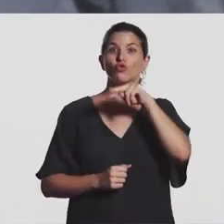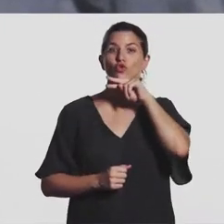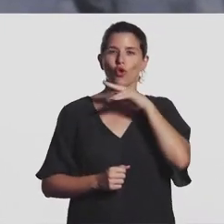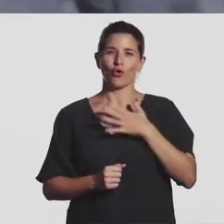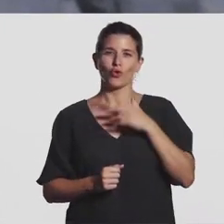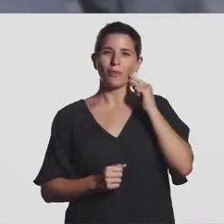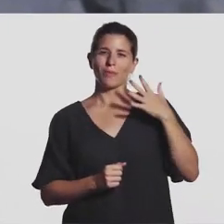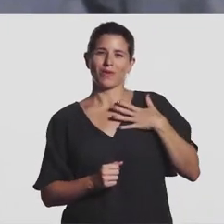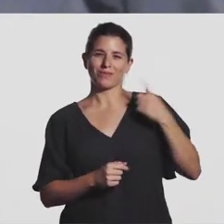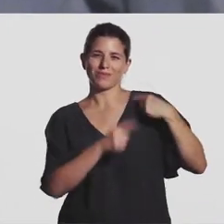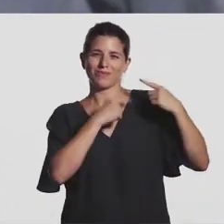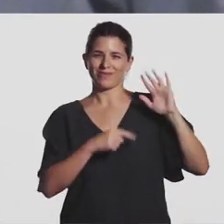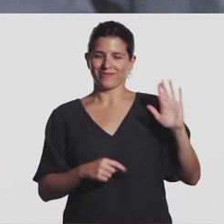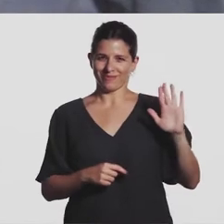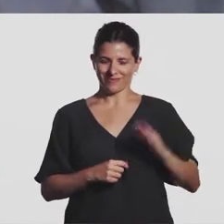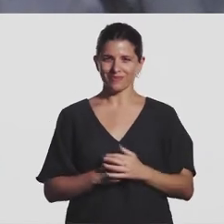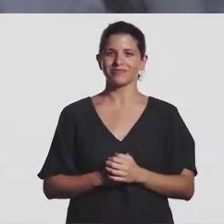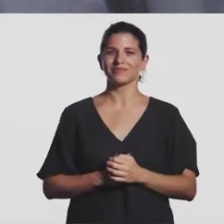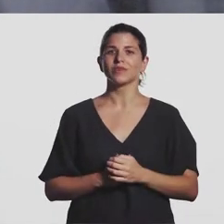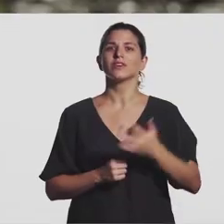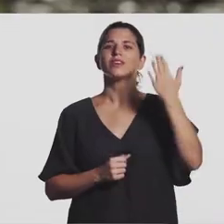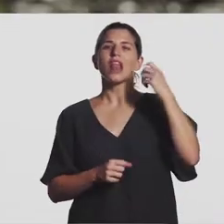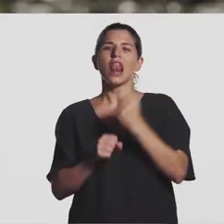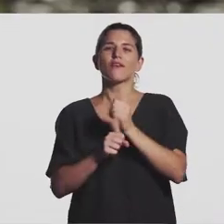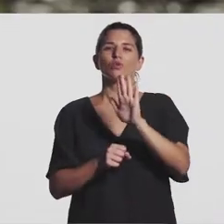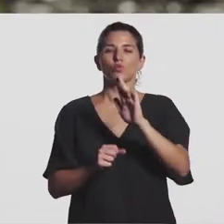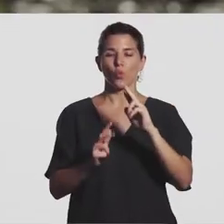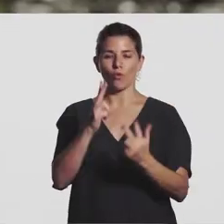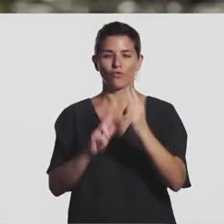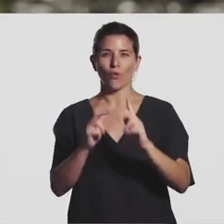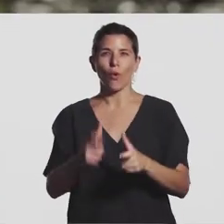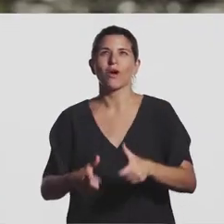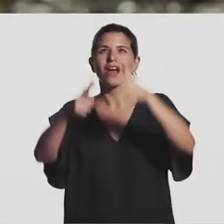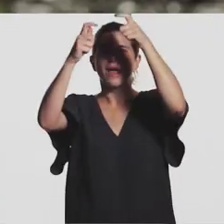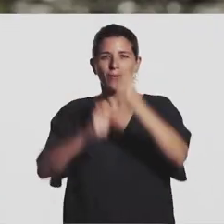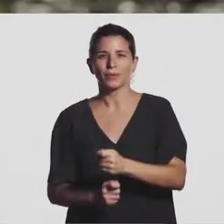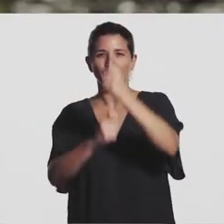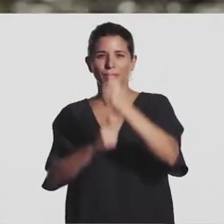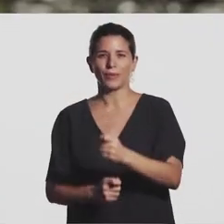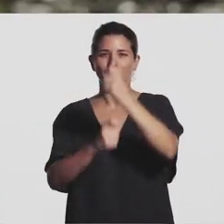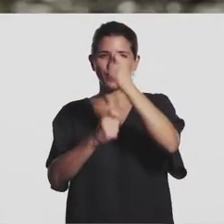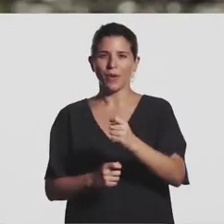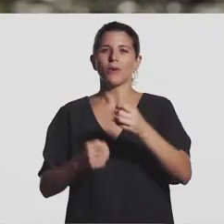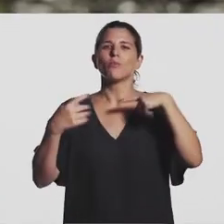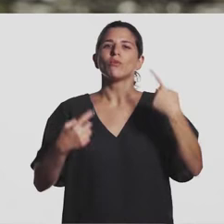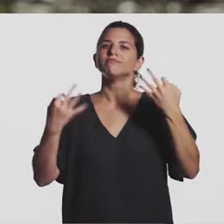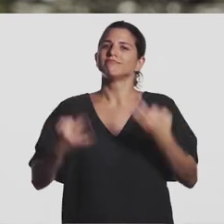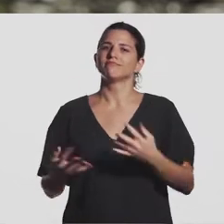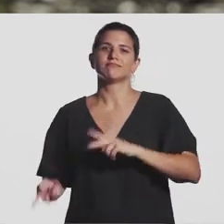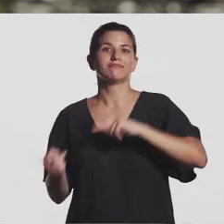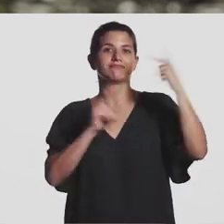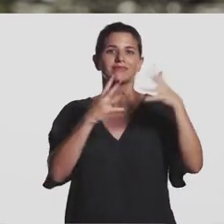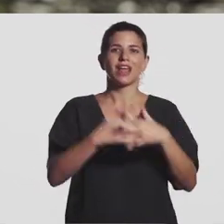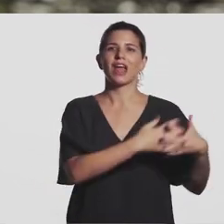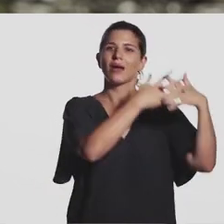c'è il nonno paterno che prima ha fatto lo spazzacamino per tanti anni e poi dopo